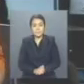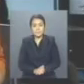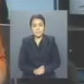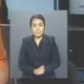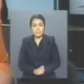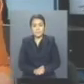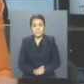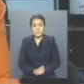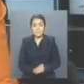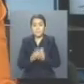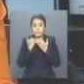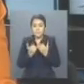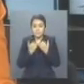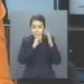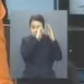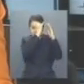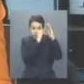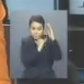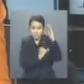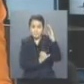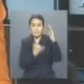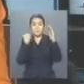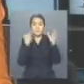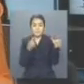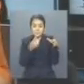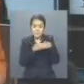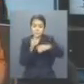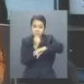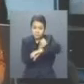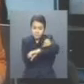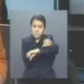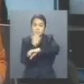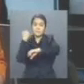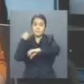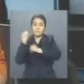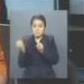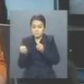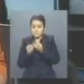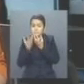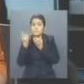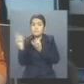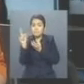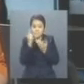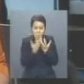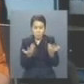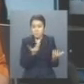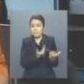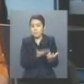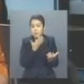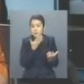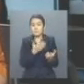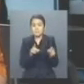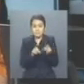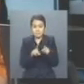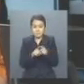ขณะที่ในหลายจังหวัดนะคะก็มีกลุ่มผู้ใช้แรงงานยังคงได้รับผลกระทบจากสินค้าที่มีราคาแพงขึ้นนะคะโดยมีการออกมาเ